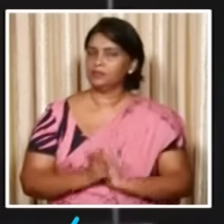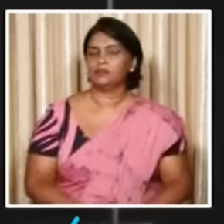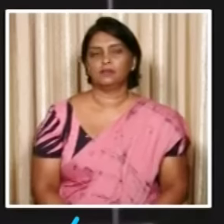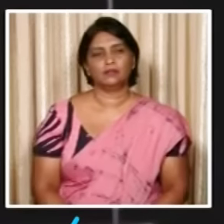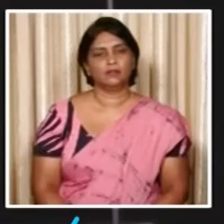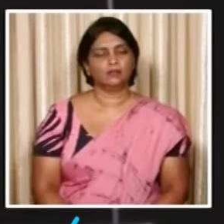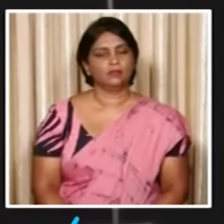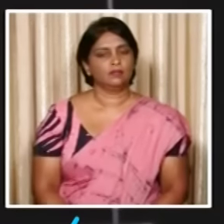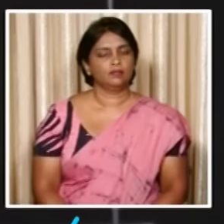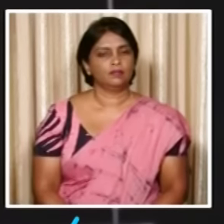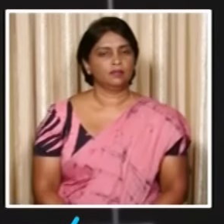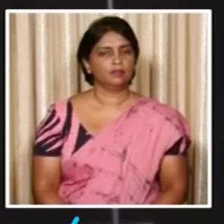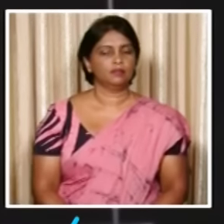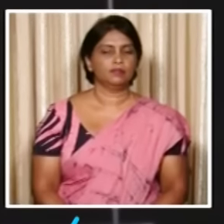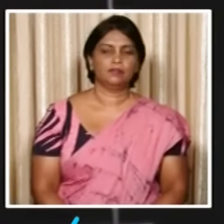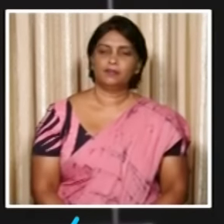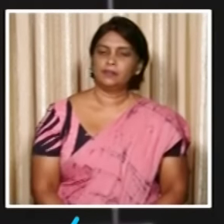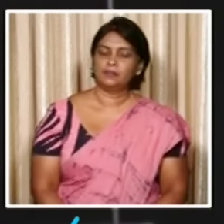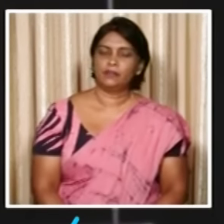கந்தசாமி கௌரிகாந்தன்,